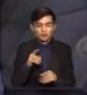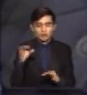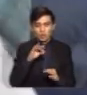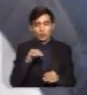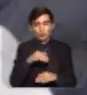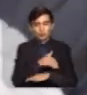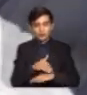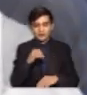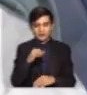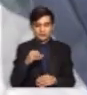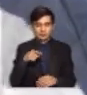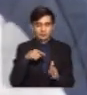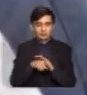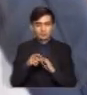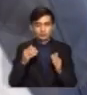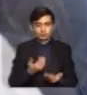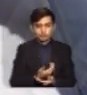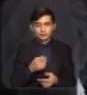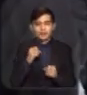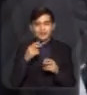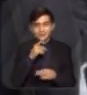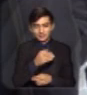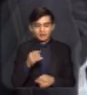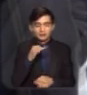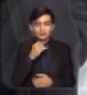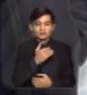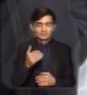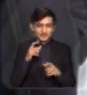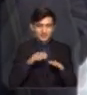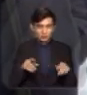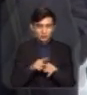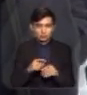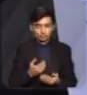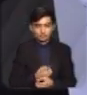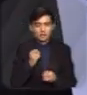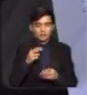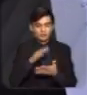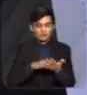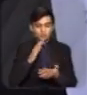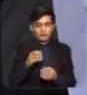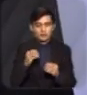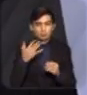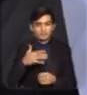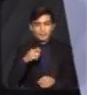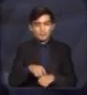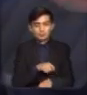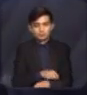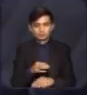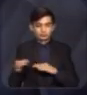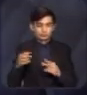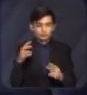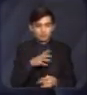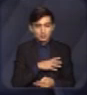но и траурная обстановка, в которой придется жить как им, так и их детям. Да и расстояние не менее 50 метров от жилых и общественных зданий вызывает